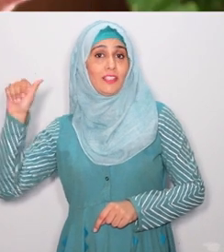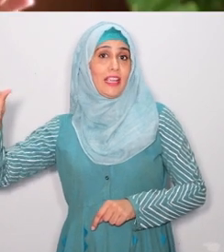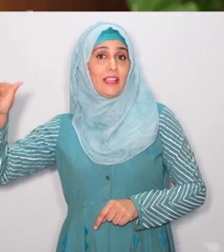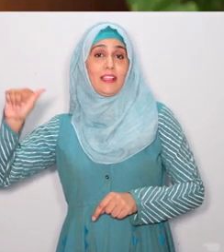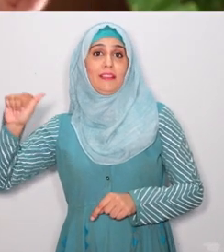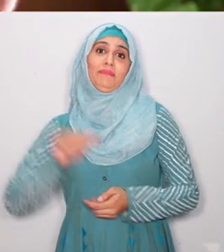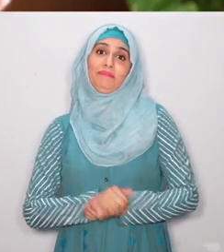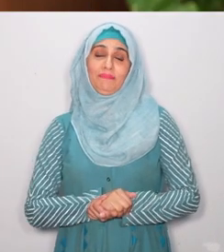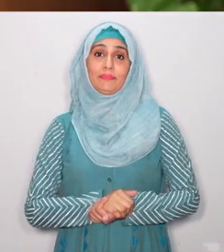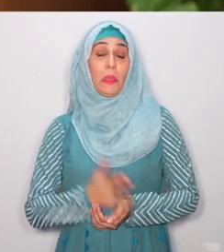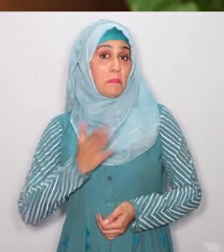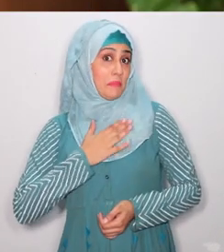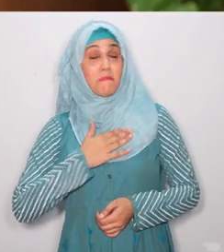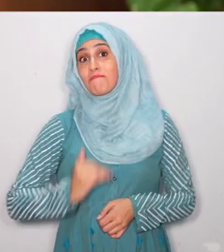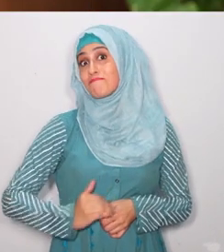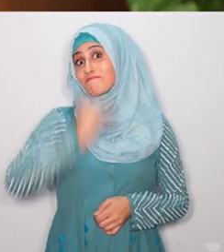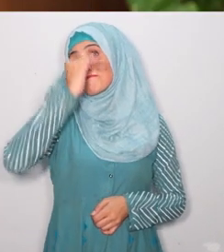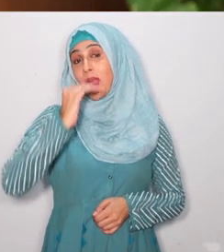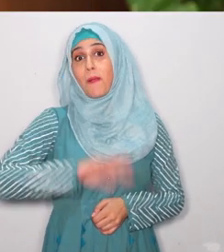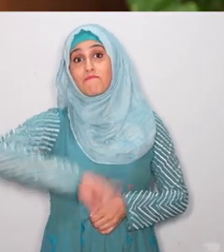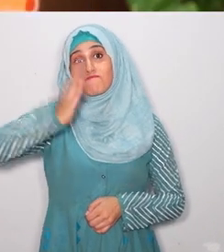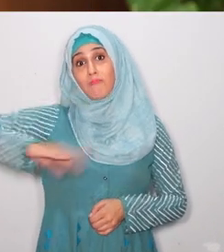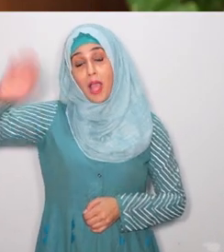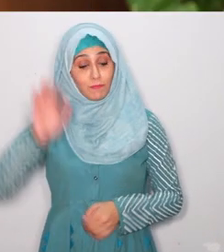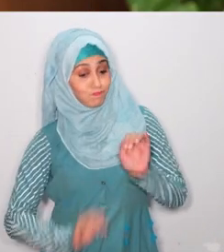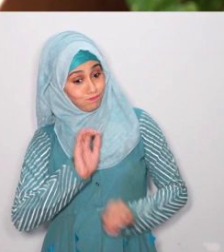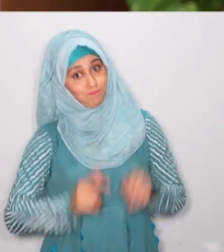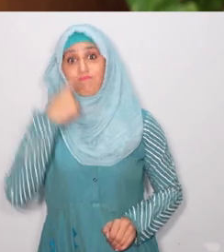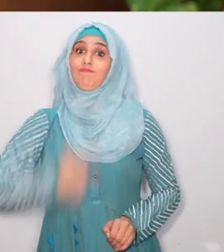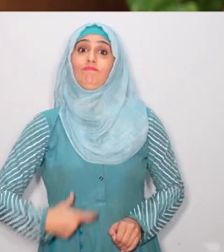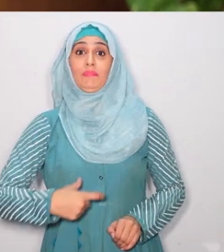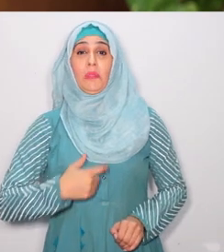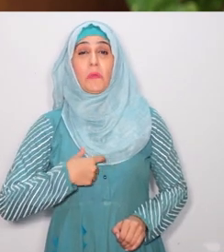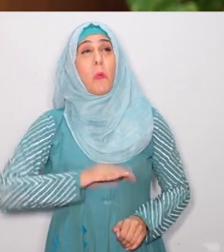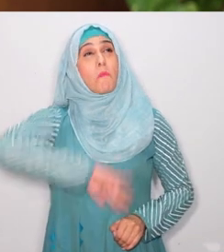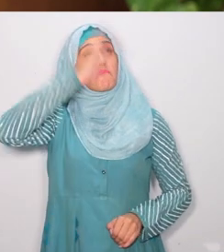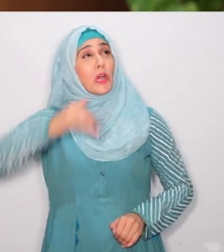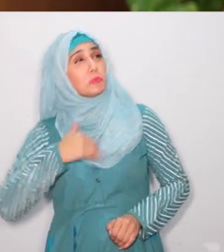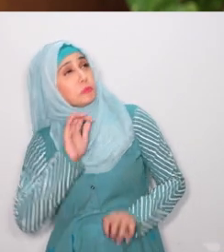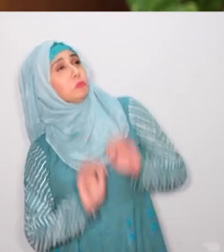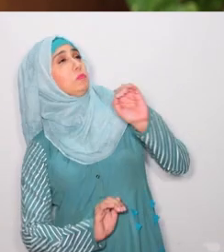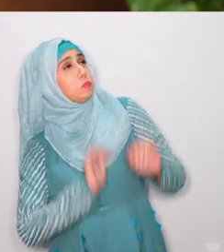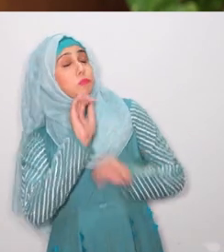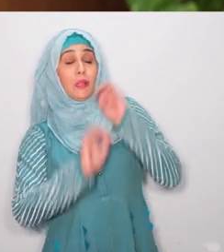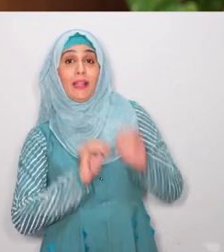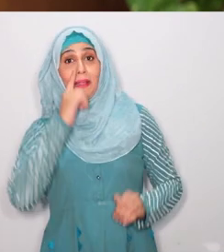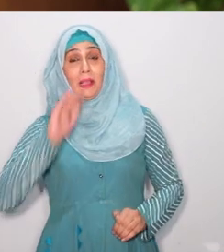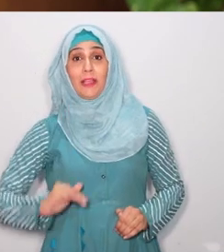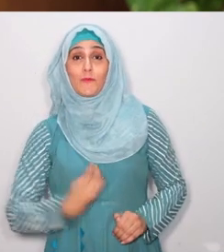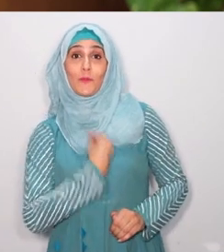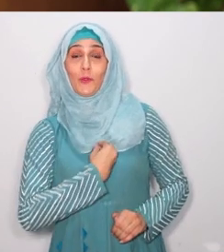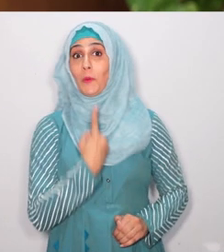मैं बड़े होकर कोपैमा बनना चाहती हूँ, बड़े बड़े पहाड़ चढ़ूंगी, अलीजे ने चहकते हुए भैया से कहा।